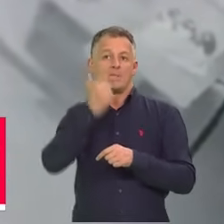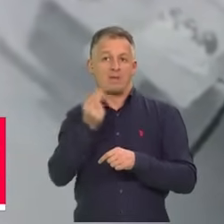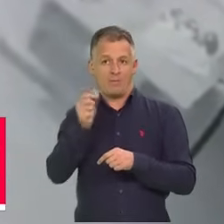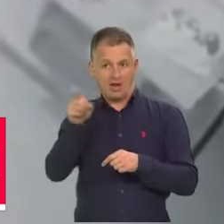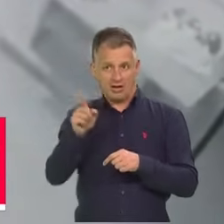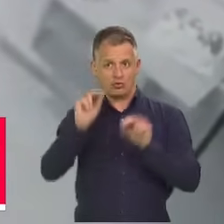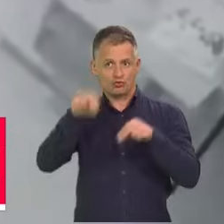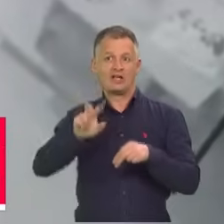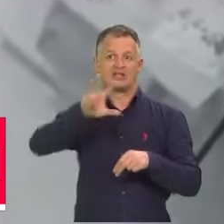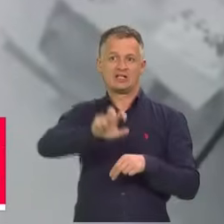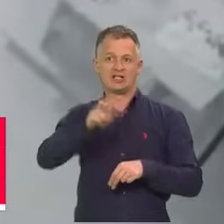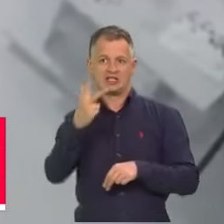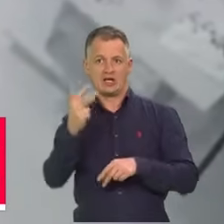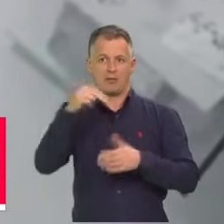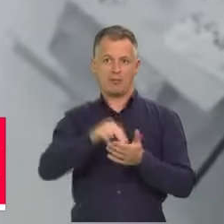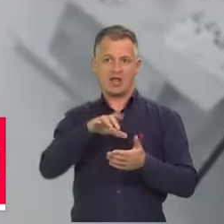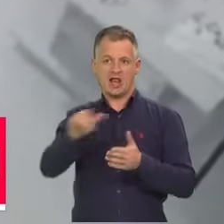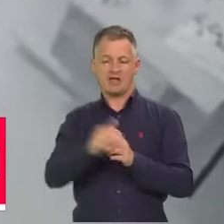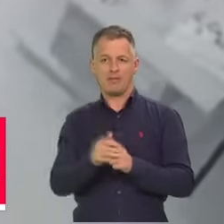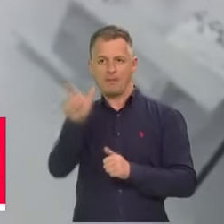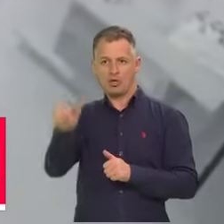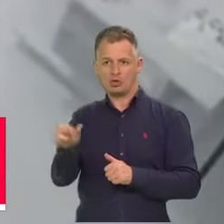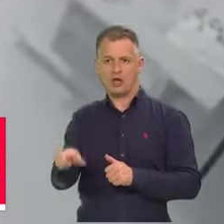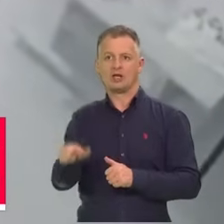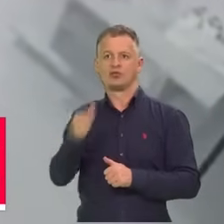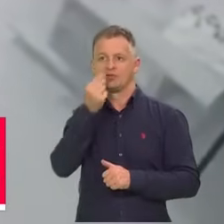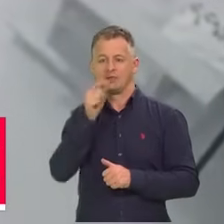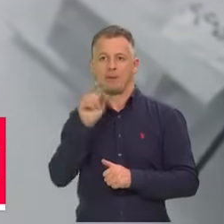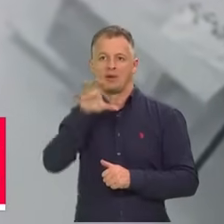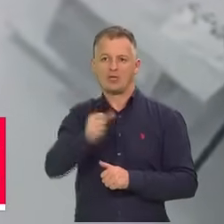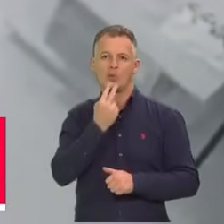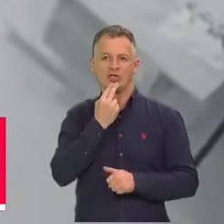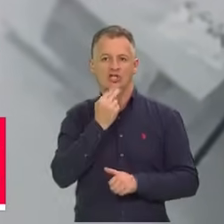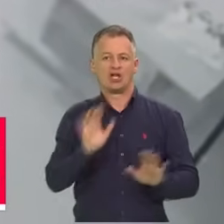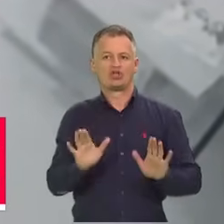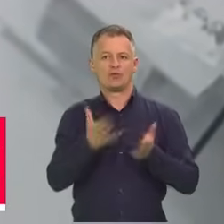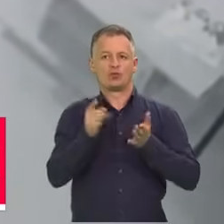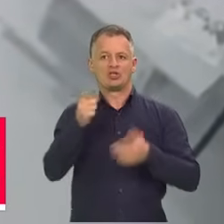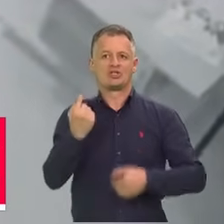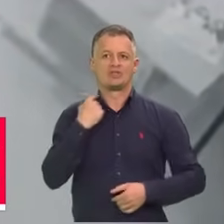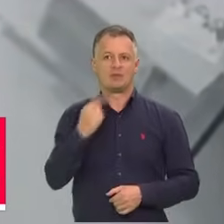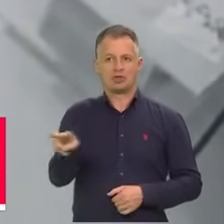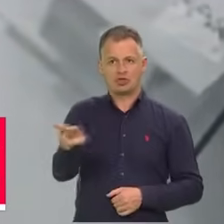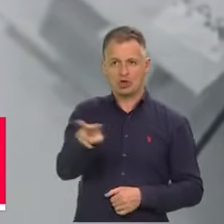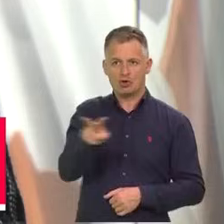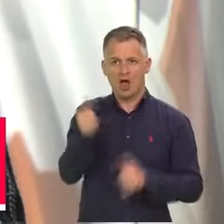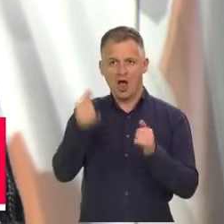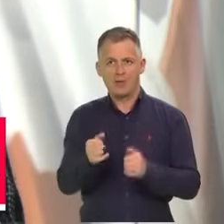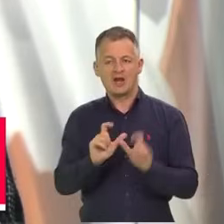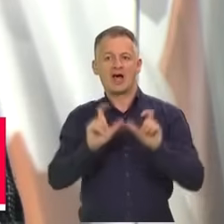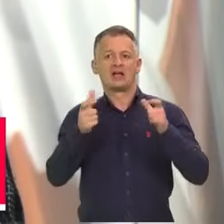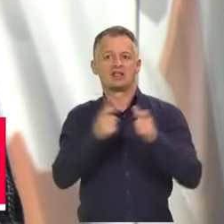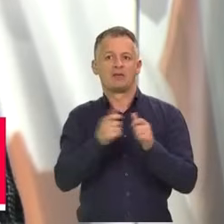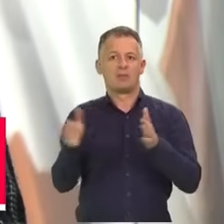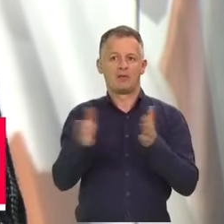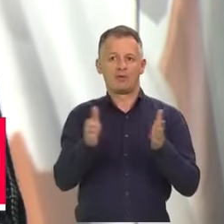la 33.000 de lei. Suspecții au fost prinși de polițiști la începutul acestei săptămâni. Cei doi sunt acum în arest